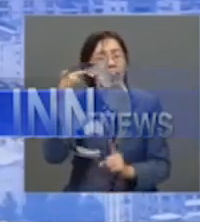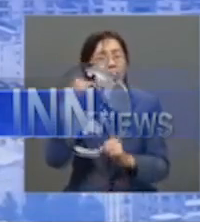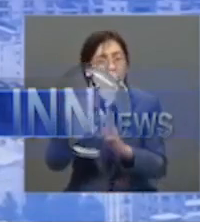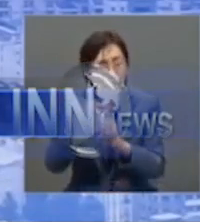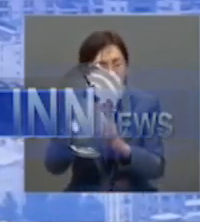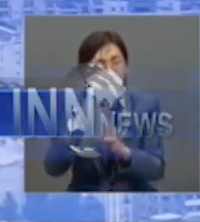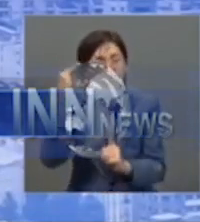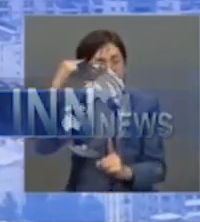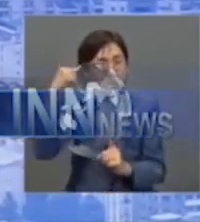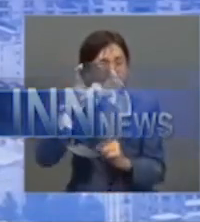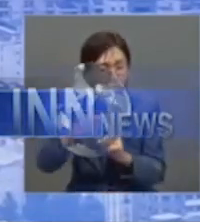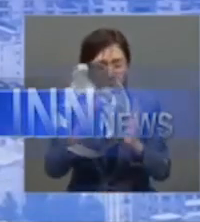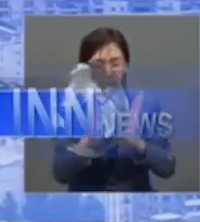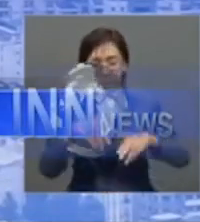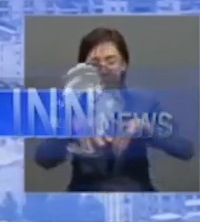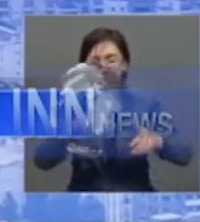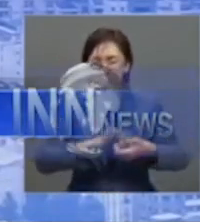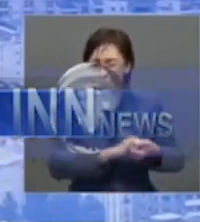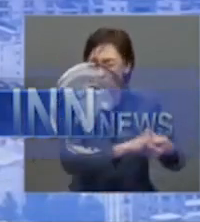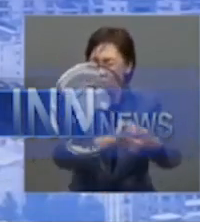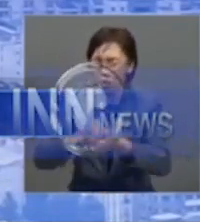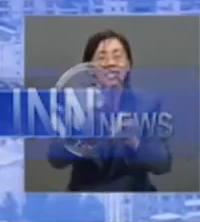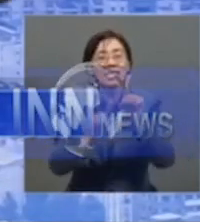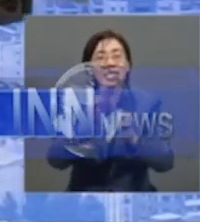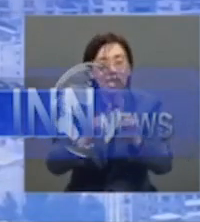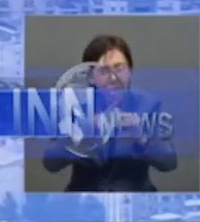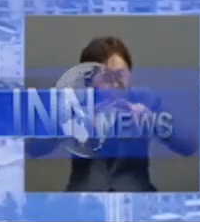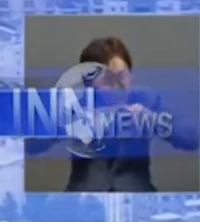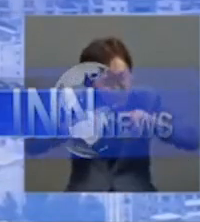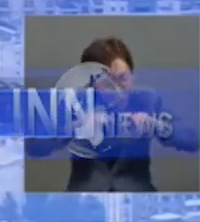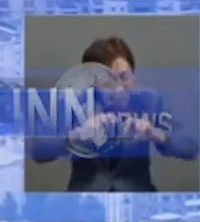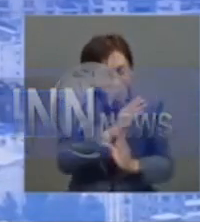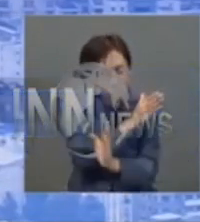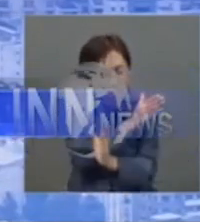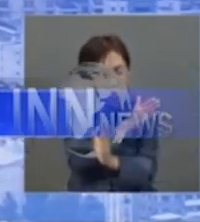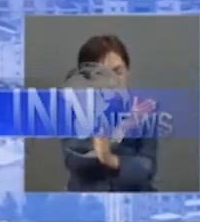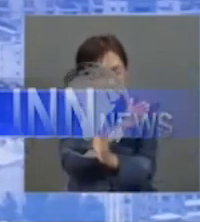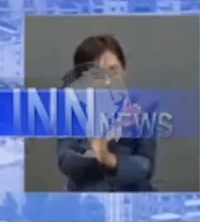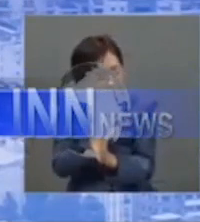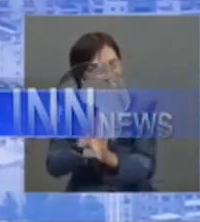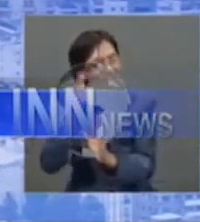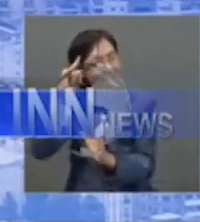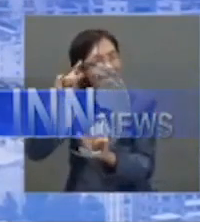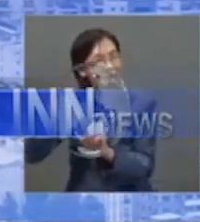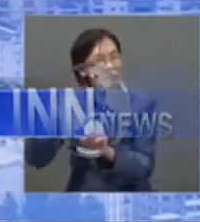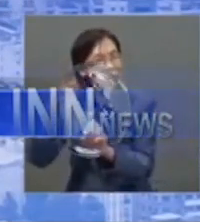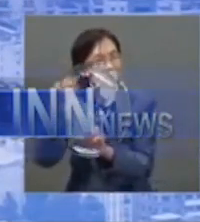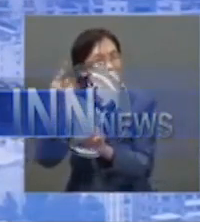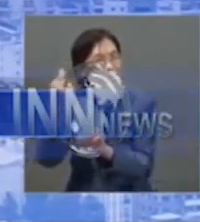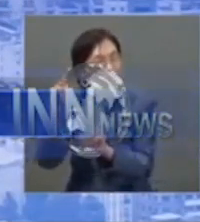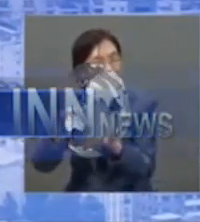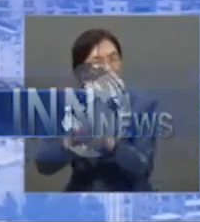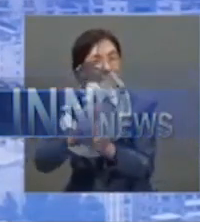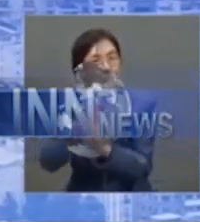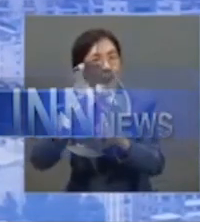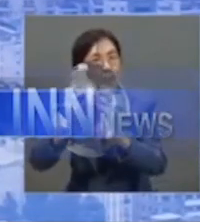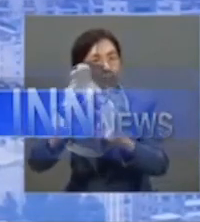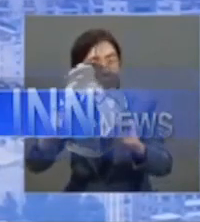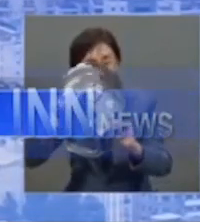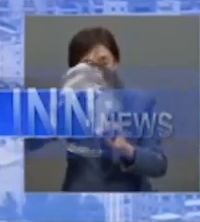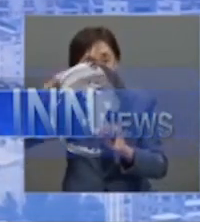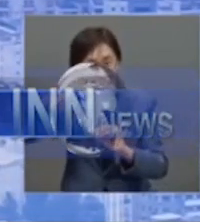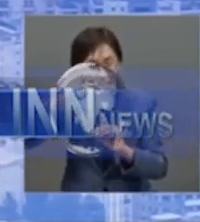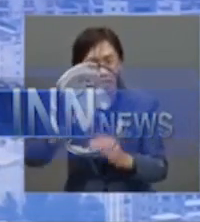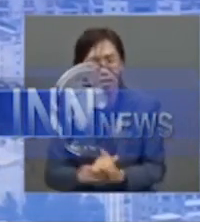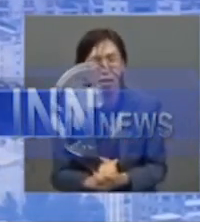นและเสียชีวิตรวม54คนค่ะซึ่งจำนวนผู้ป่วยที่เข้าสู่ระบบ PUI สะสมทั้งสิ้น 62,018 คน